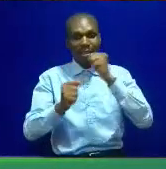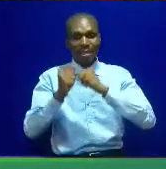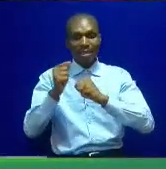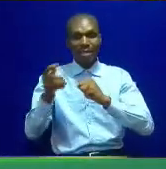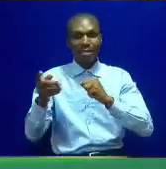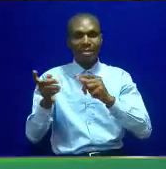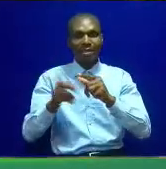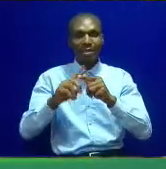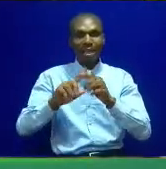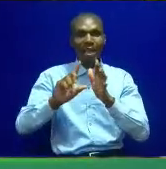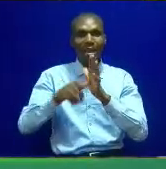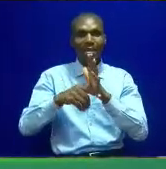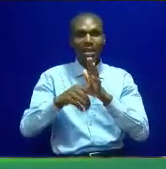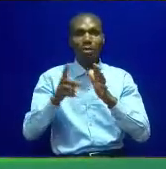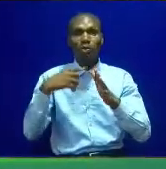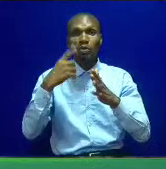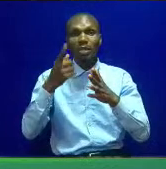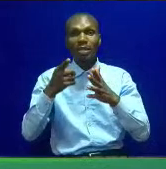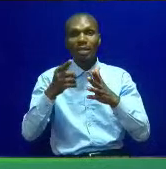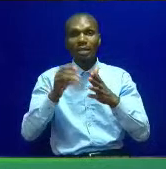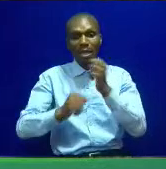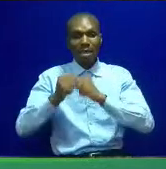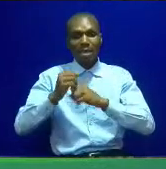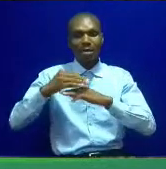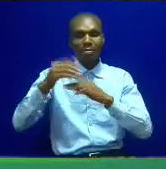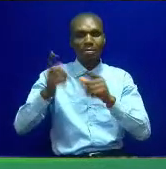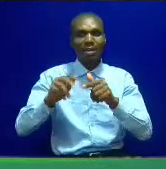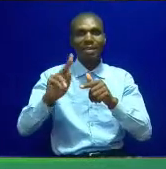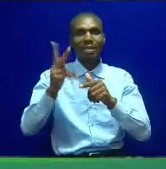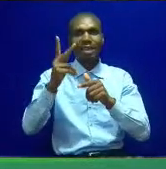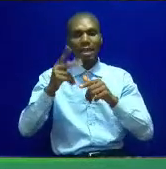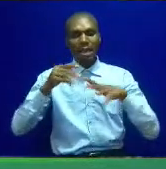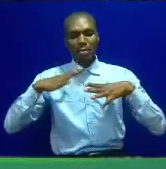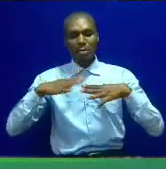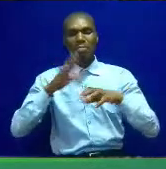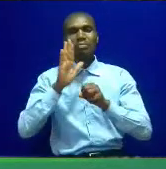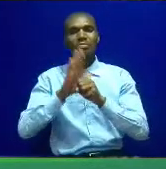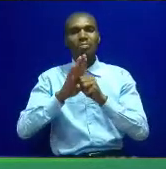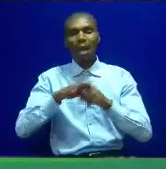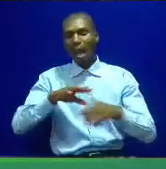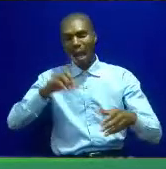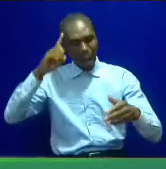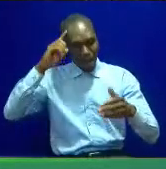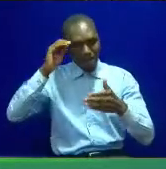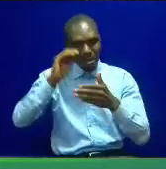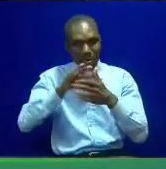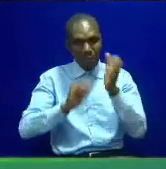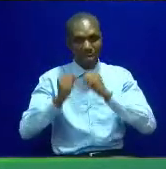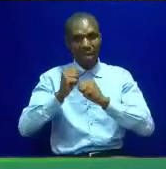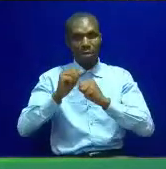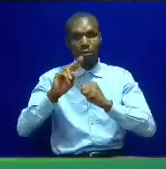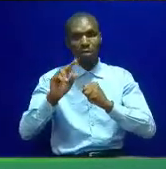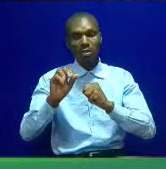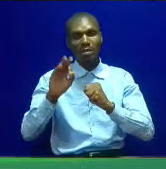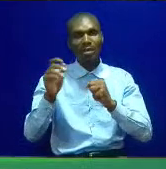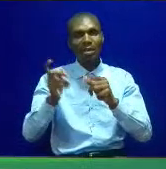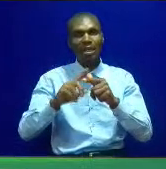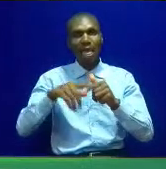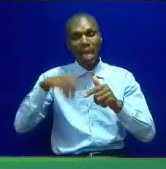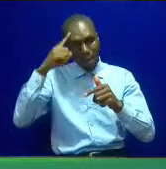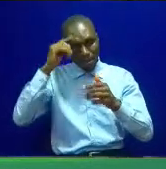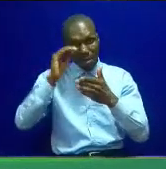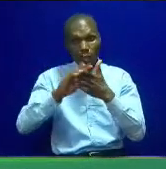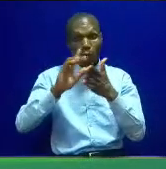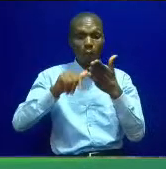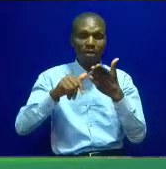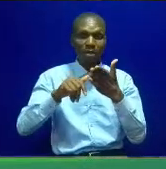de ama e ama te bigoro yo mwako nde kera ba kenya banga pato ko semen na to ko so asu mo ko jiru bire ne meronge bire ne so to ko semeri ngoro de to